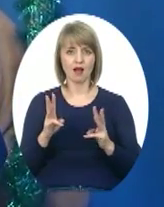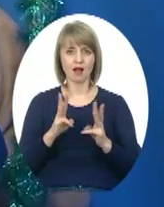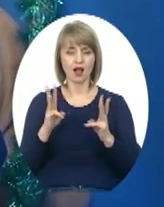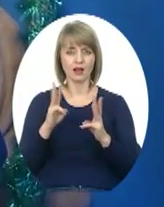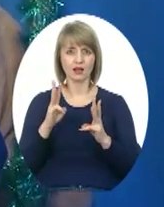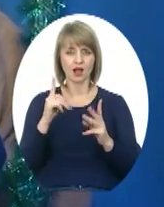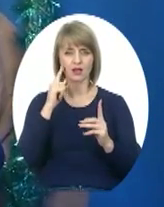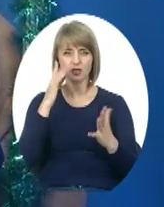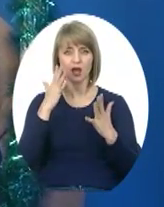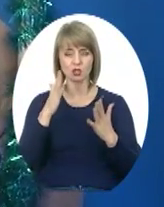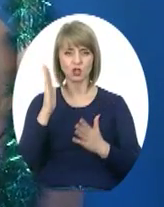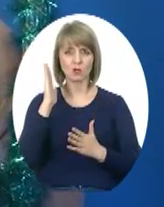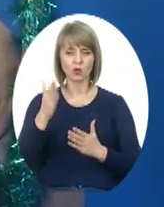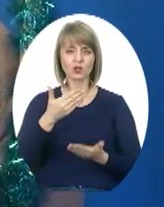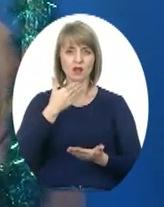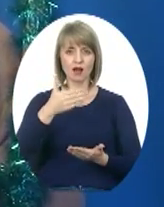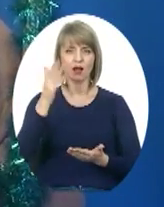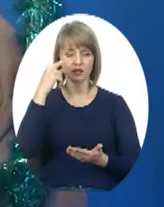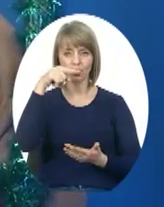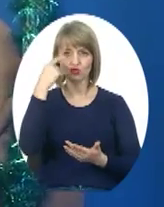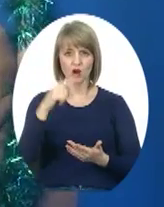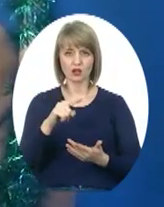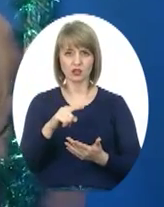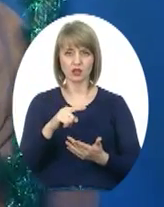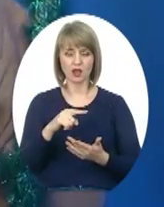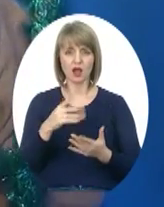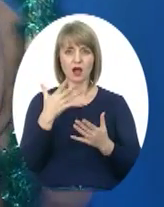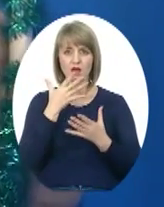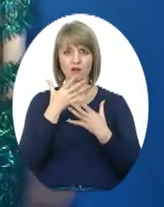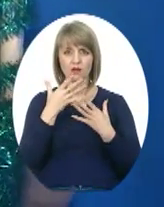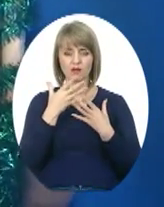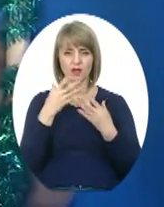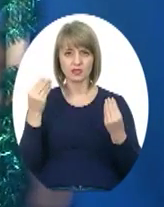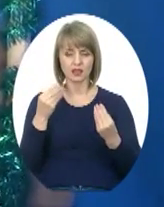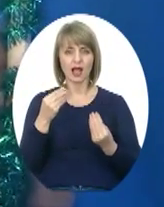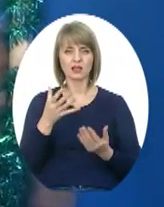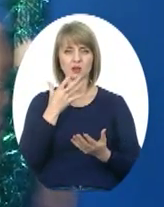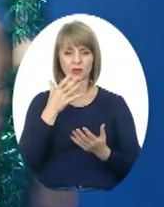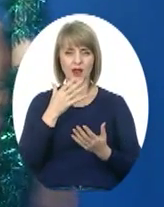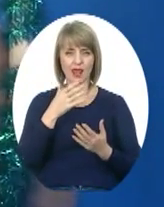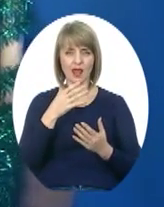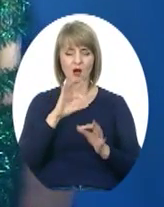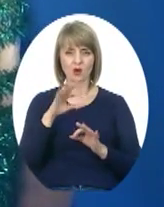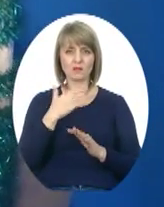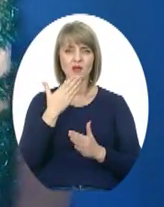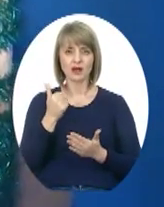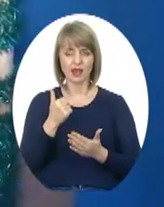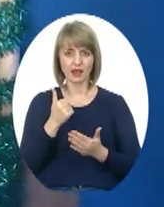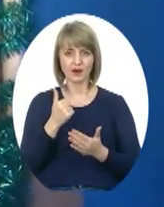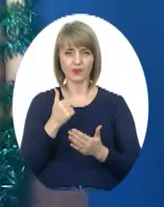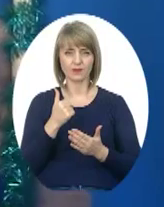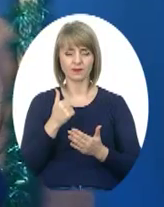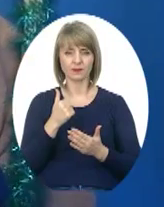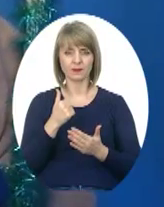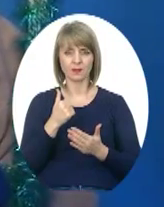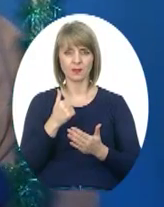гори, ярче будет, это жарче, весна теплее, весна милее, и